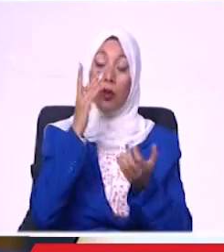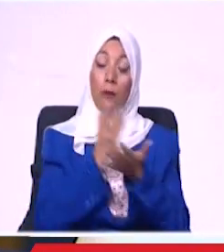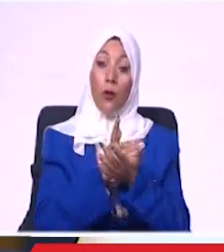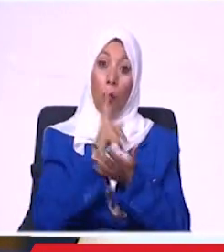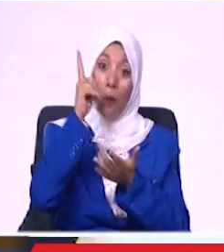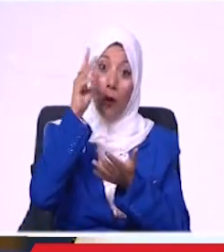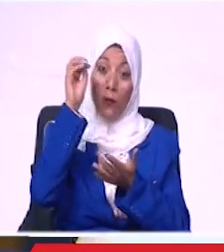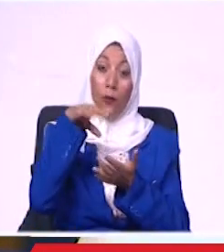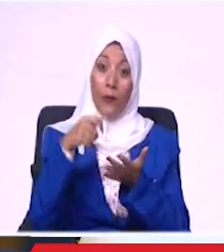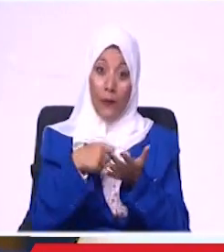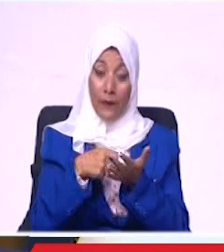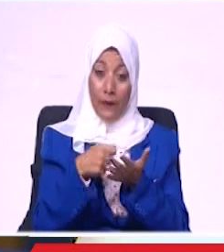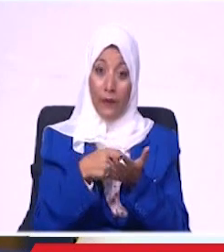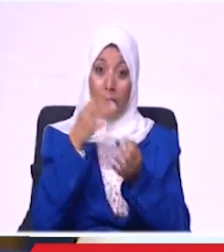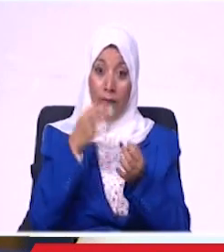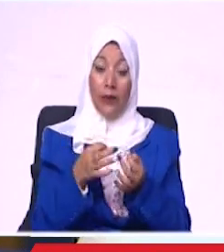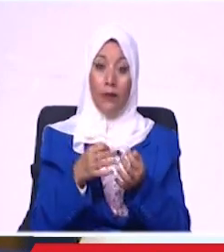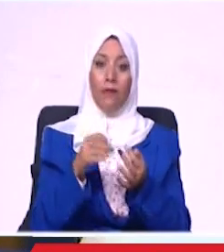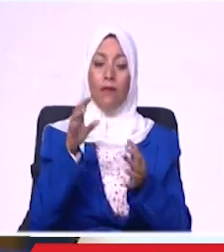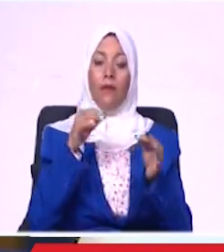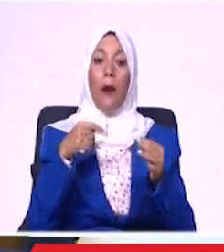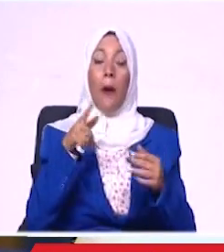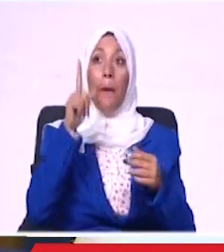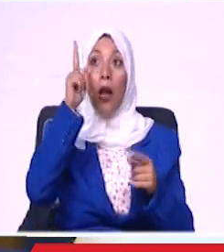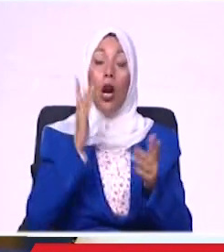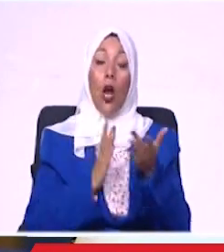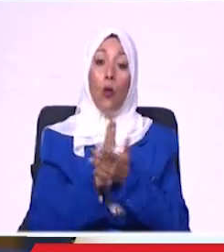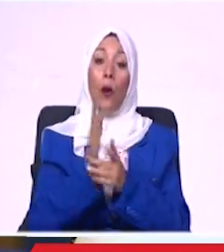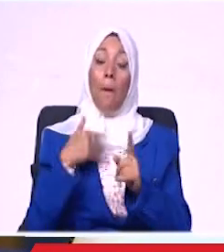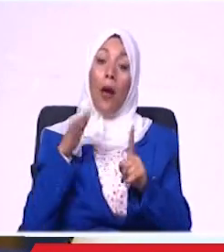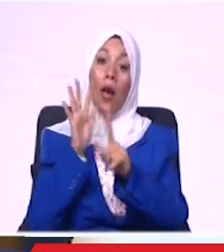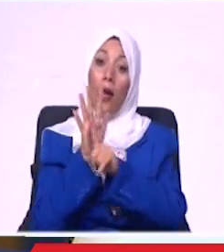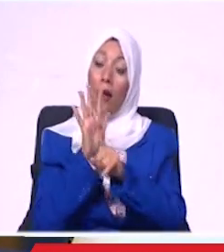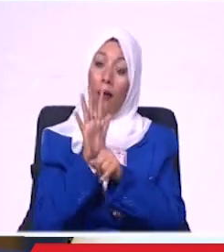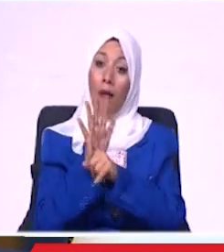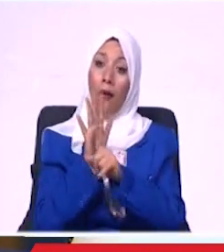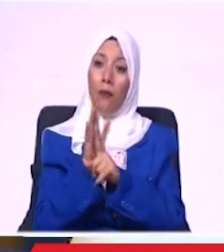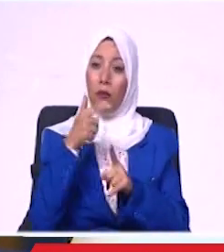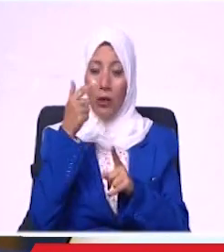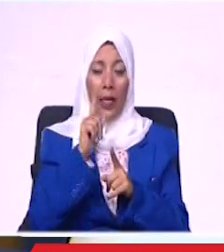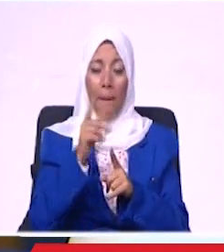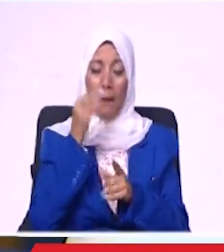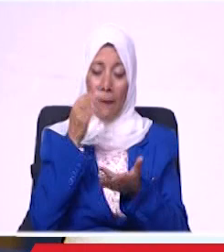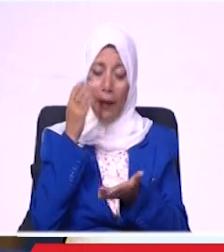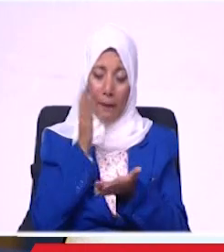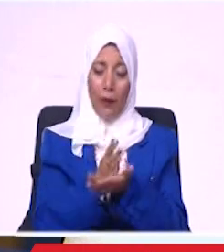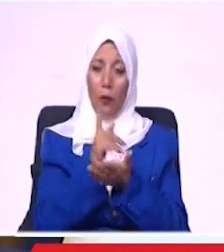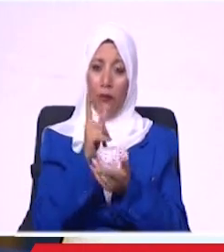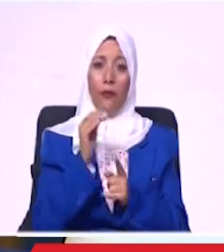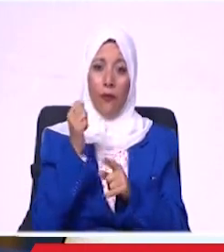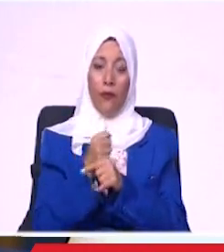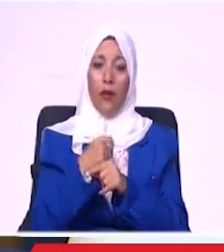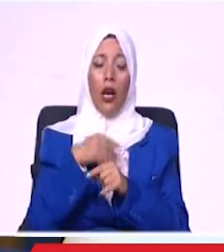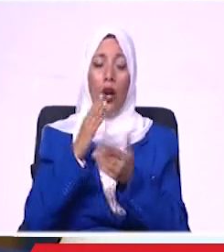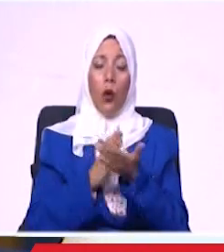دايما بقول لك يعني ربنا فعلا كان معايا بجد يعني، بجد انا مش بقول كلام يعني، انا